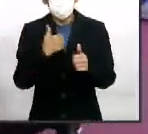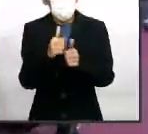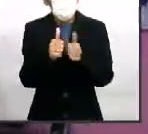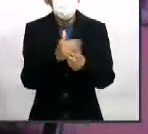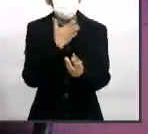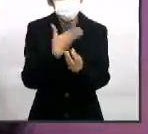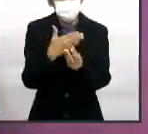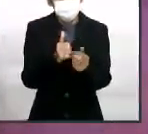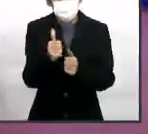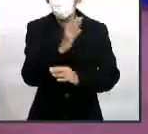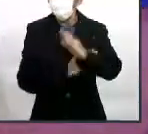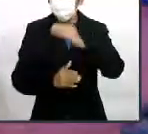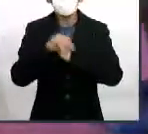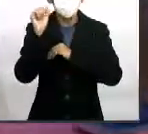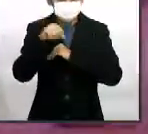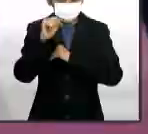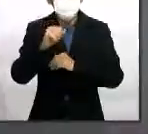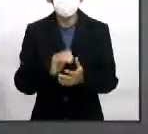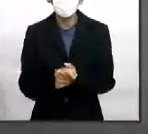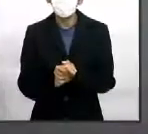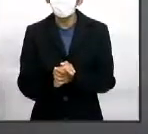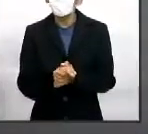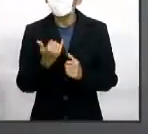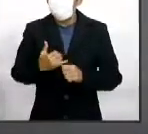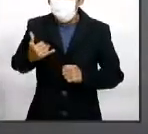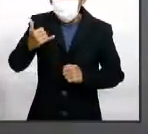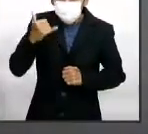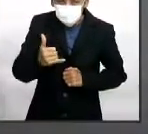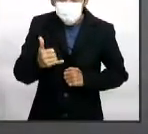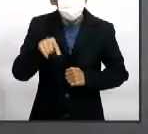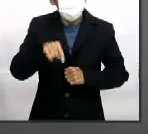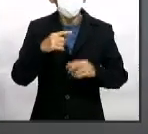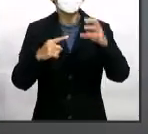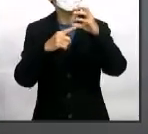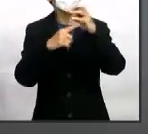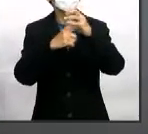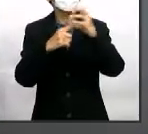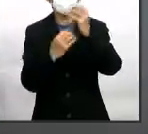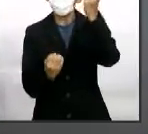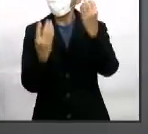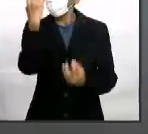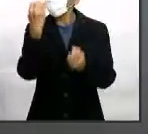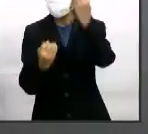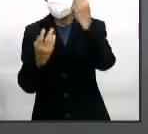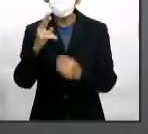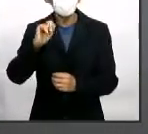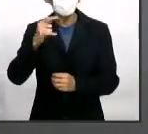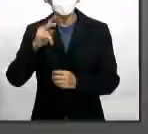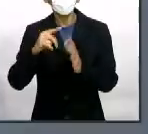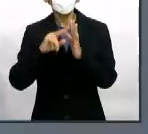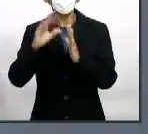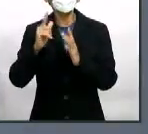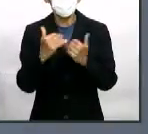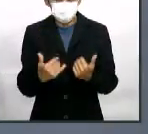ทเบิลเทนนิสก็คือคนพิการใช่ไหม ใช่ครับ ก็วันนี้ผมก็เดินทางมาที่นี่นะสวนนงนุชพัทยาคือครั้งที่สองที่มีโอกาสได้มาที่น ี่ครับผม